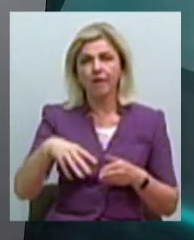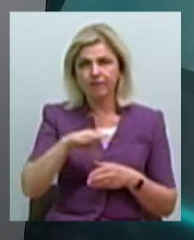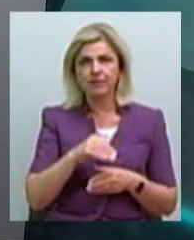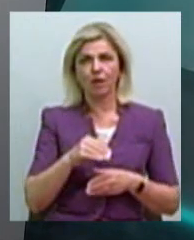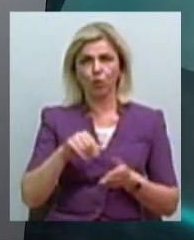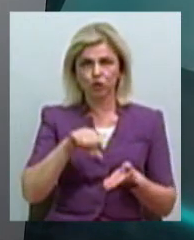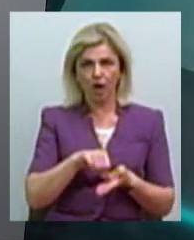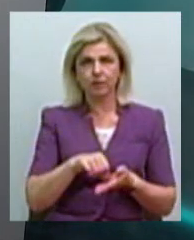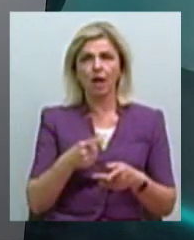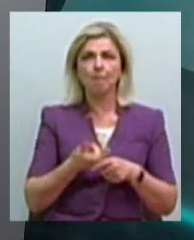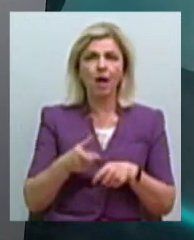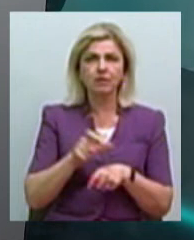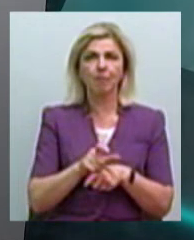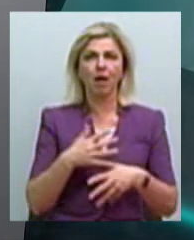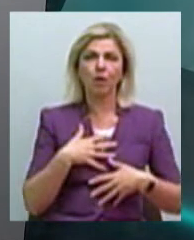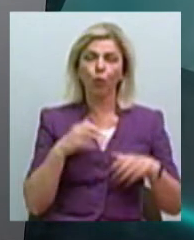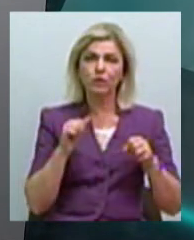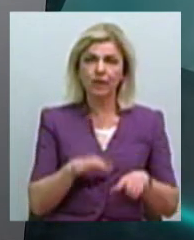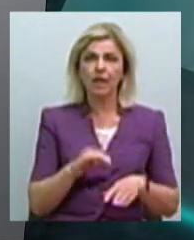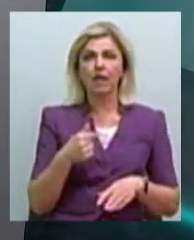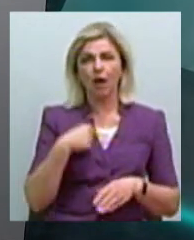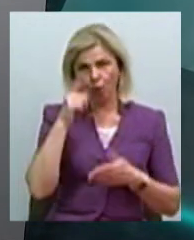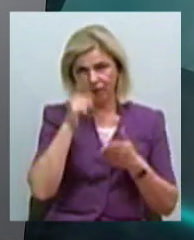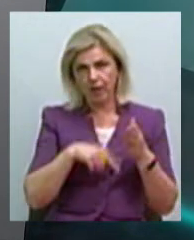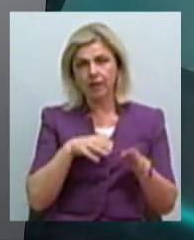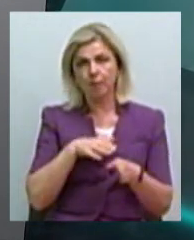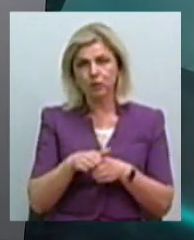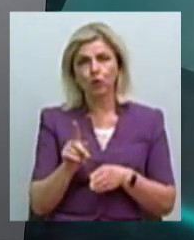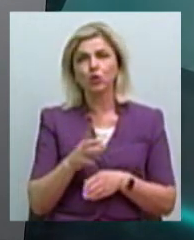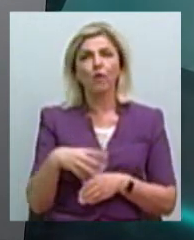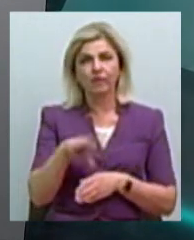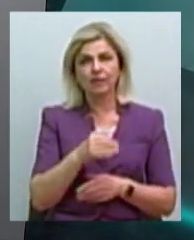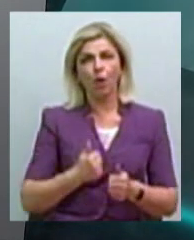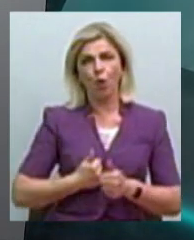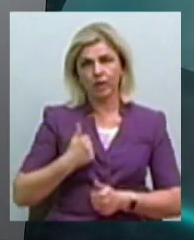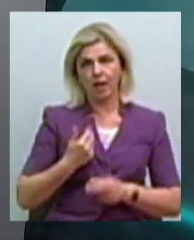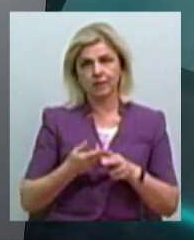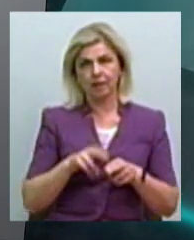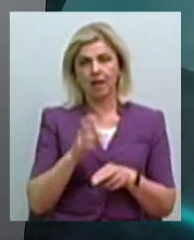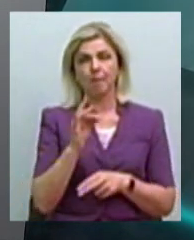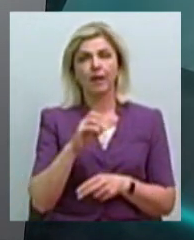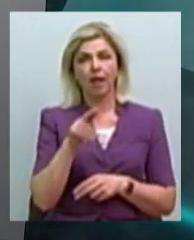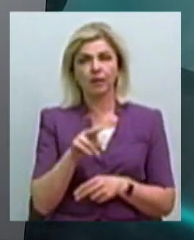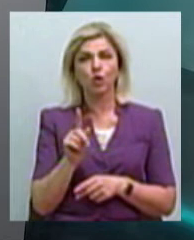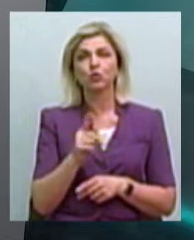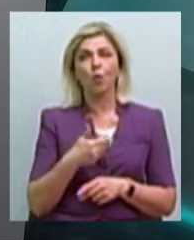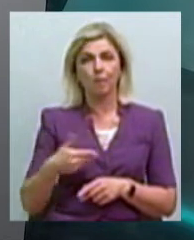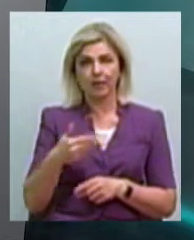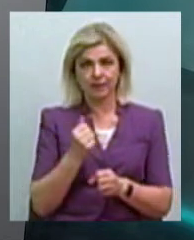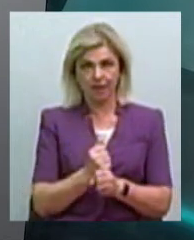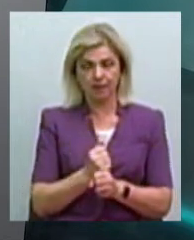максимально прикладываем к этому усилий, и я уверен абсолютно, что все сейчас гордятся все-таки этим брендом, который мы сделали. Опять же, это